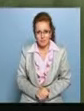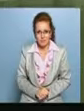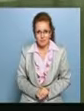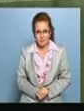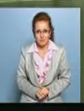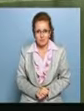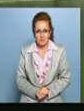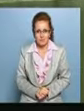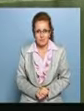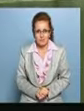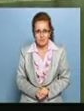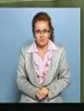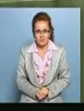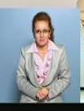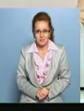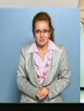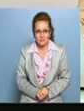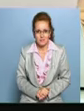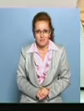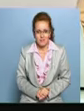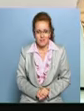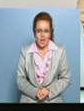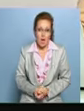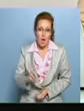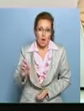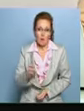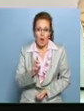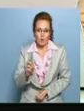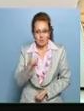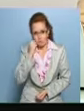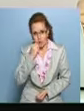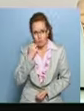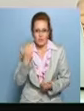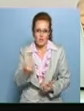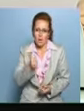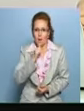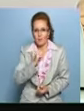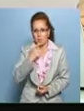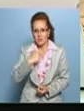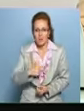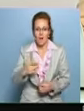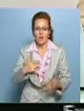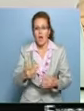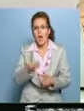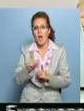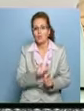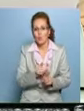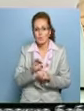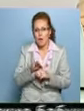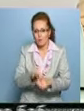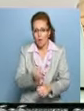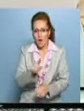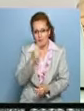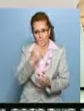телеканал моя Удмуртия Бурановские бабушки сегодня попробуют себя в роли экскурсоводов они покажут участника